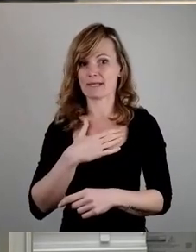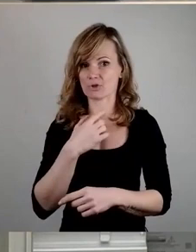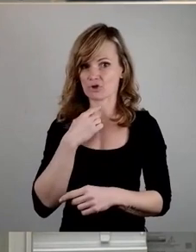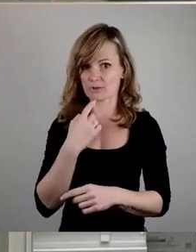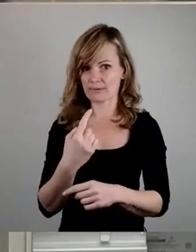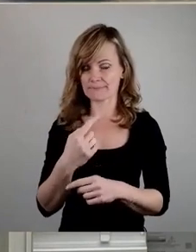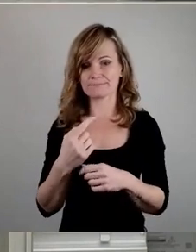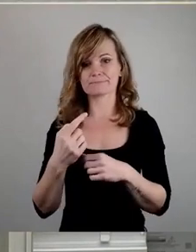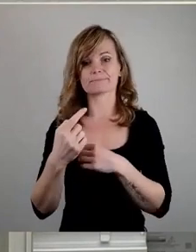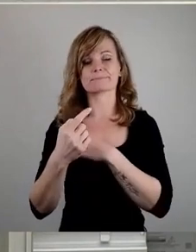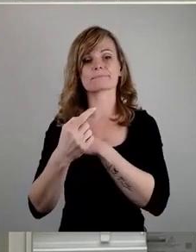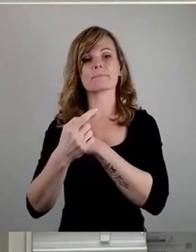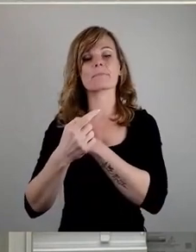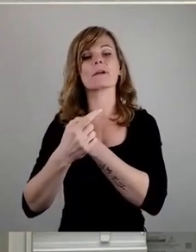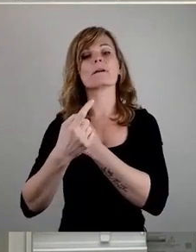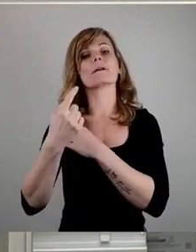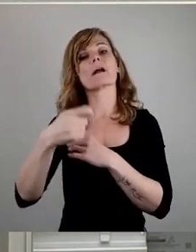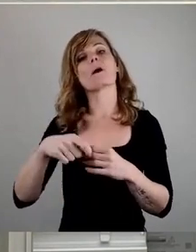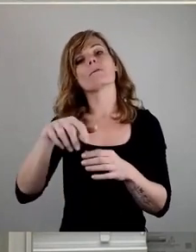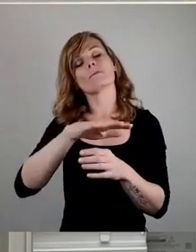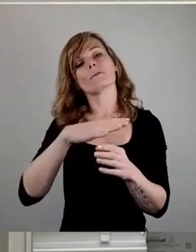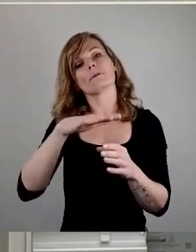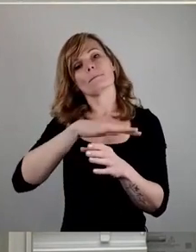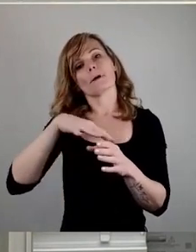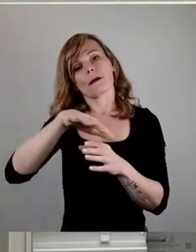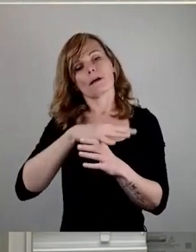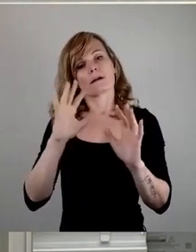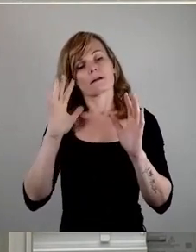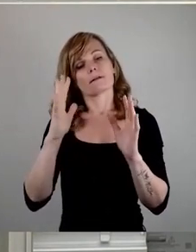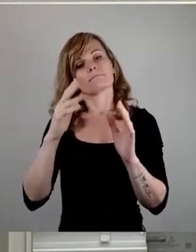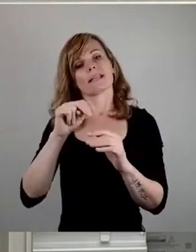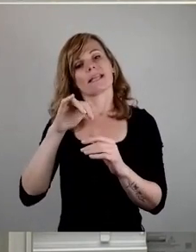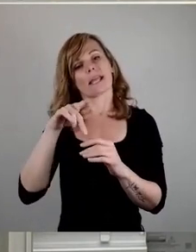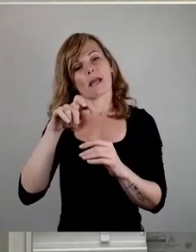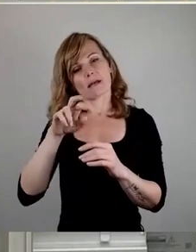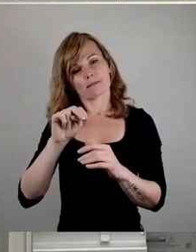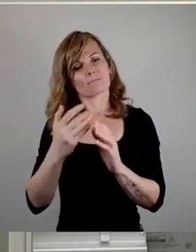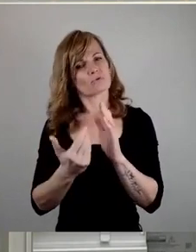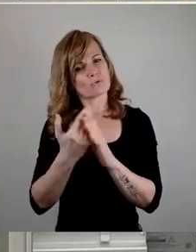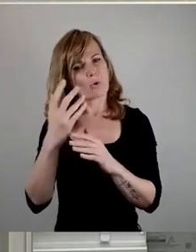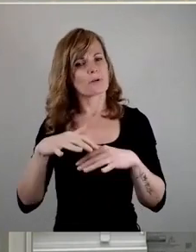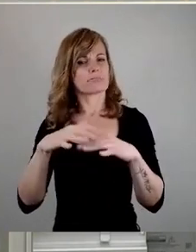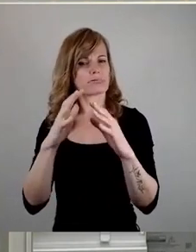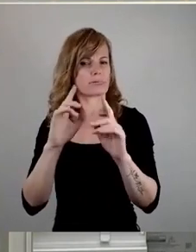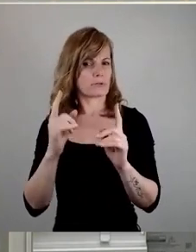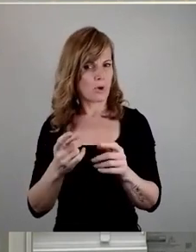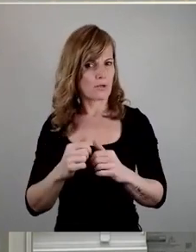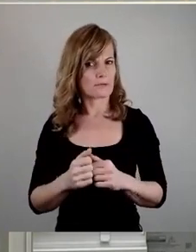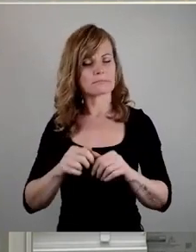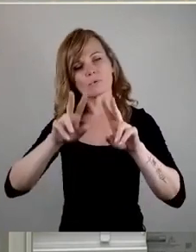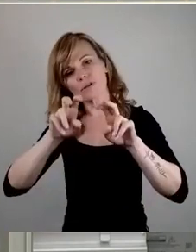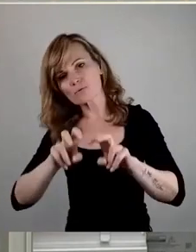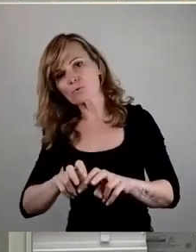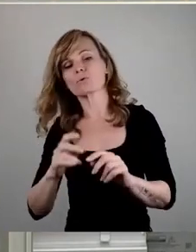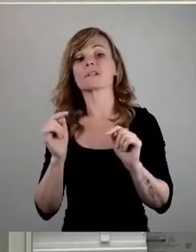Kaufpark Nickern neu entstehen lassen. Und was gab es da nicht alles an Untersuchungen und Diskussionen? Ist der